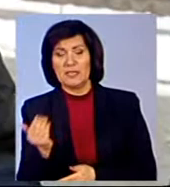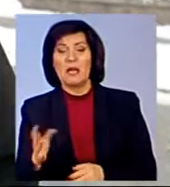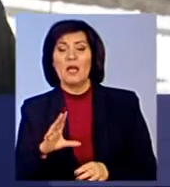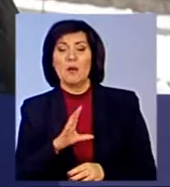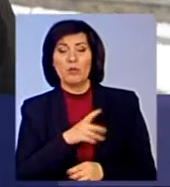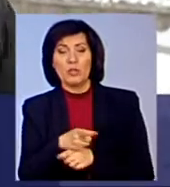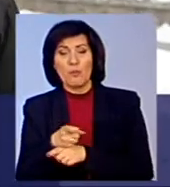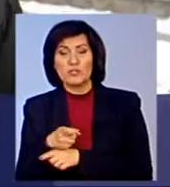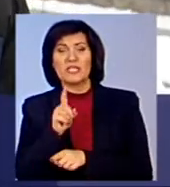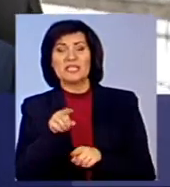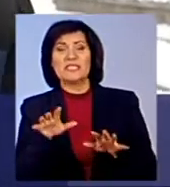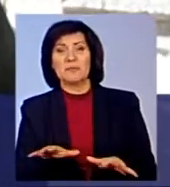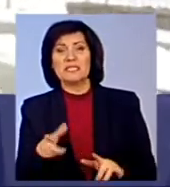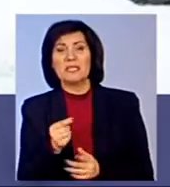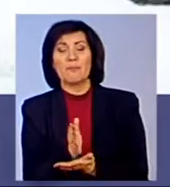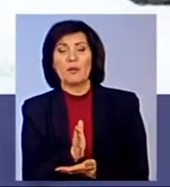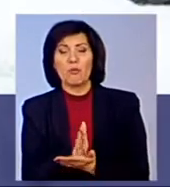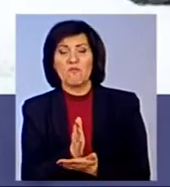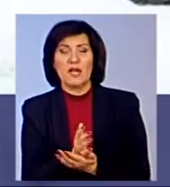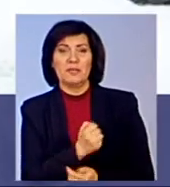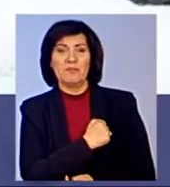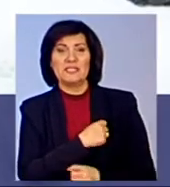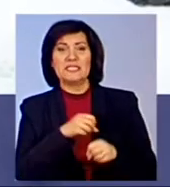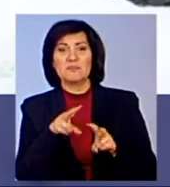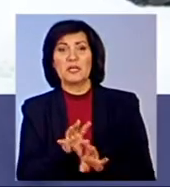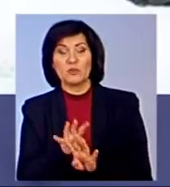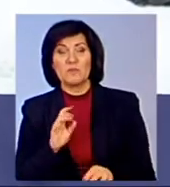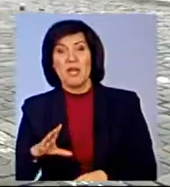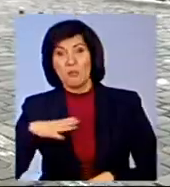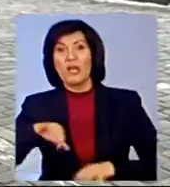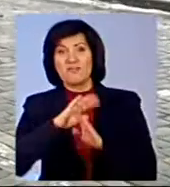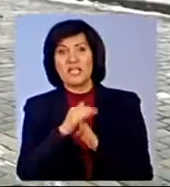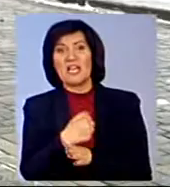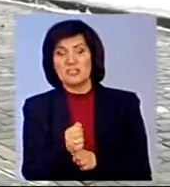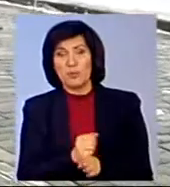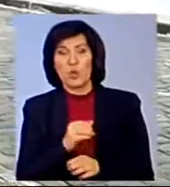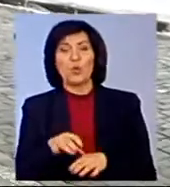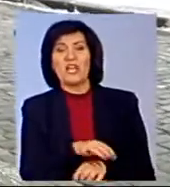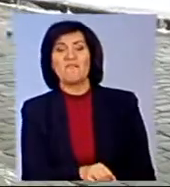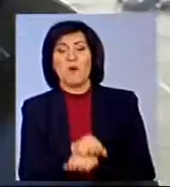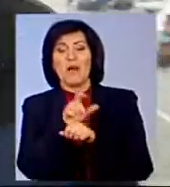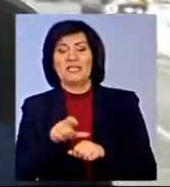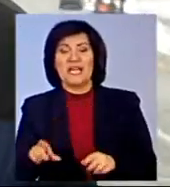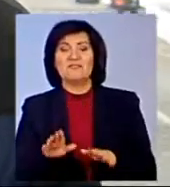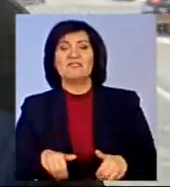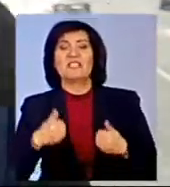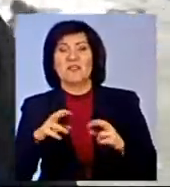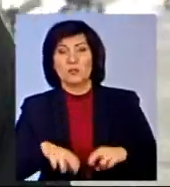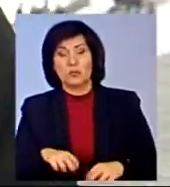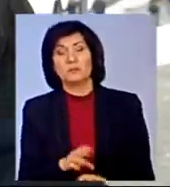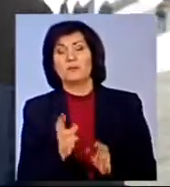тих місць, де перебували бійці спецроти. Була взагалі зброя у євромайданівців, от за версією слідства?